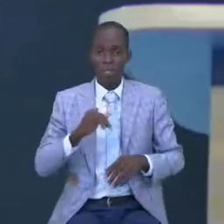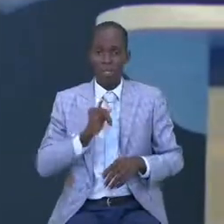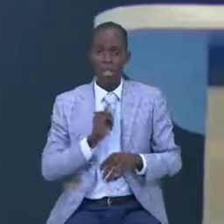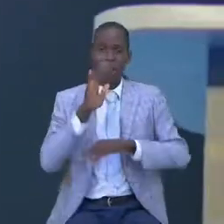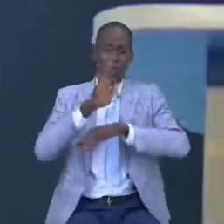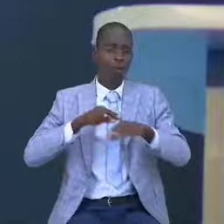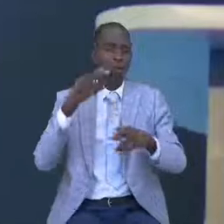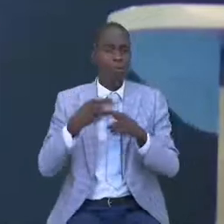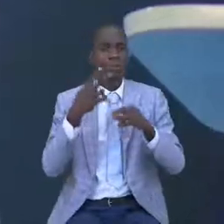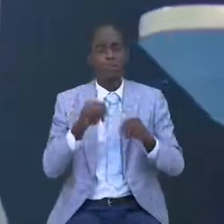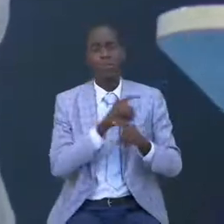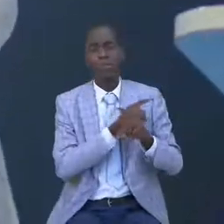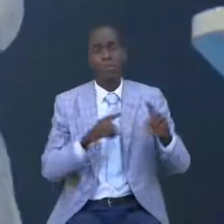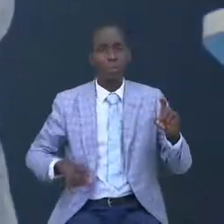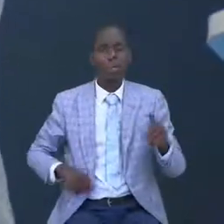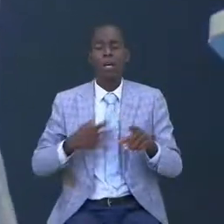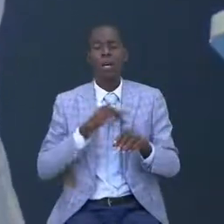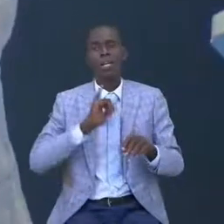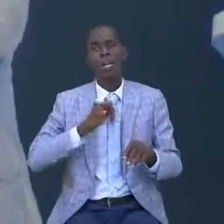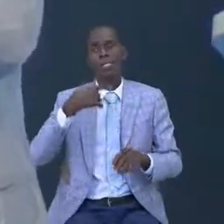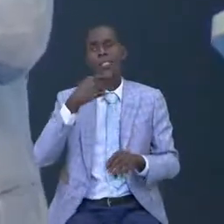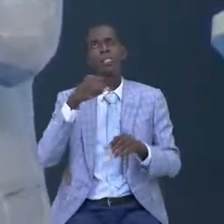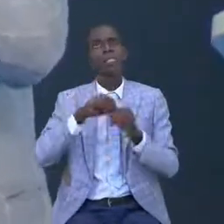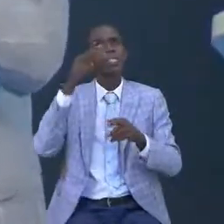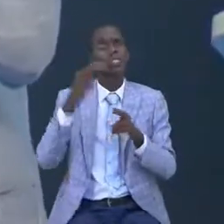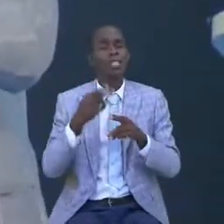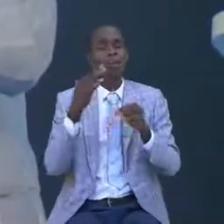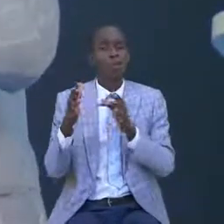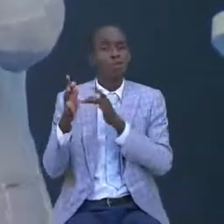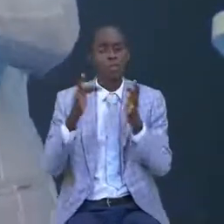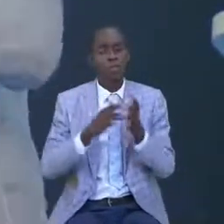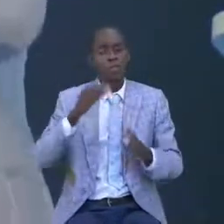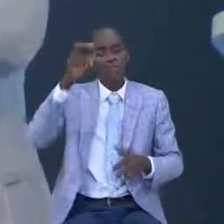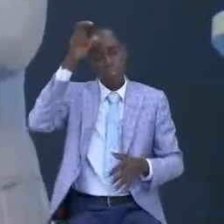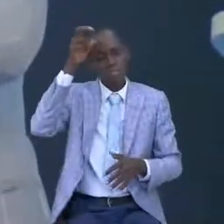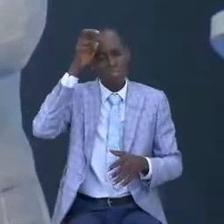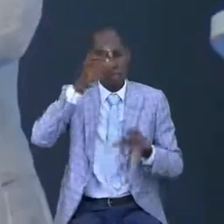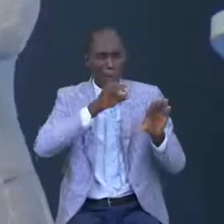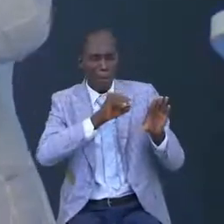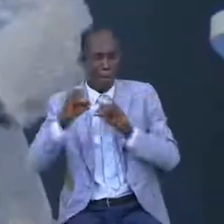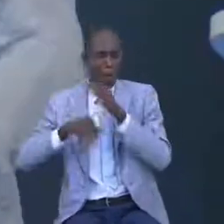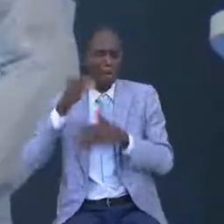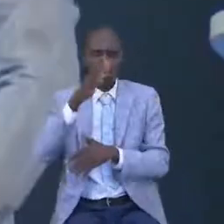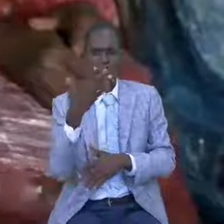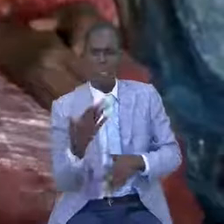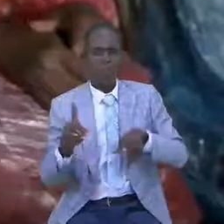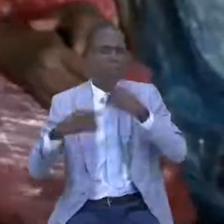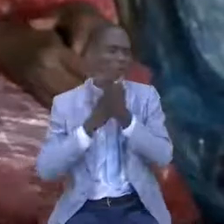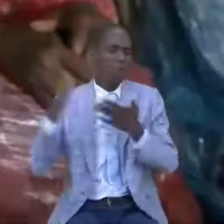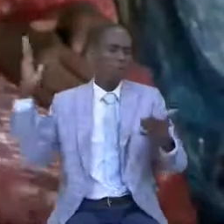est déjà imposée à la tête. Je mentionne le nom. Je dis, au nom de